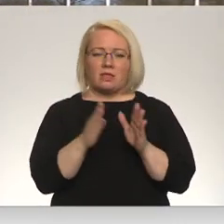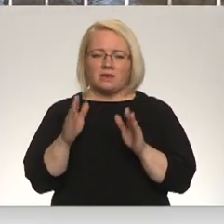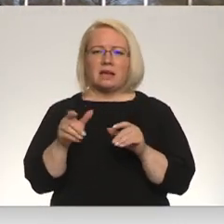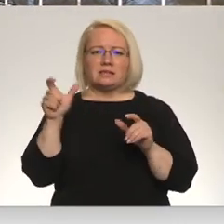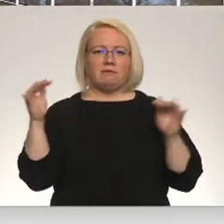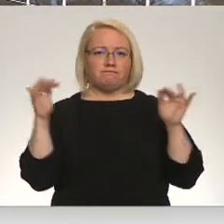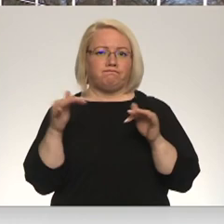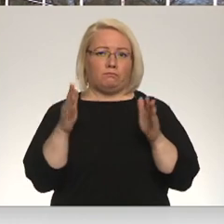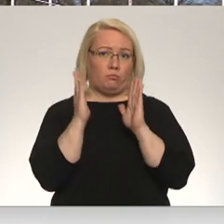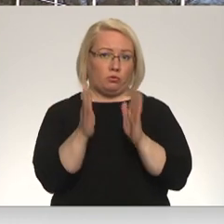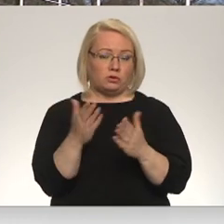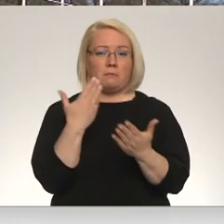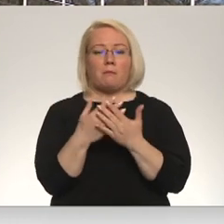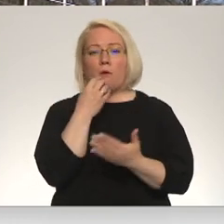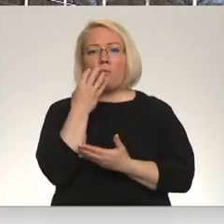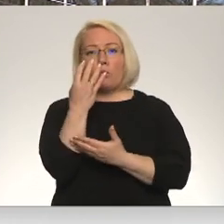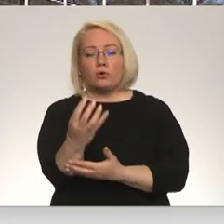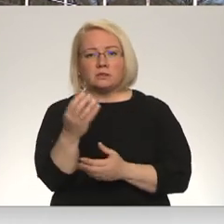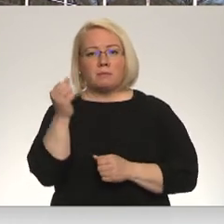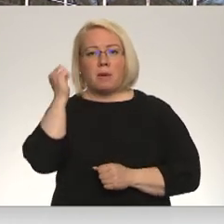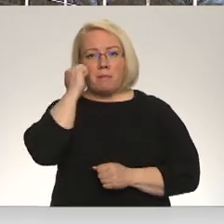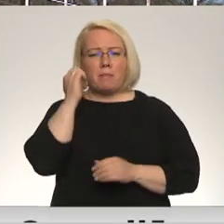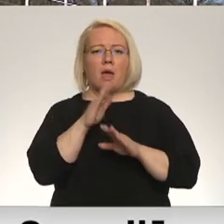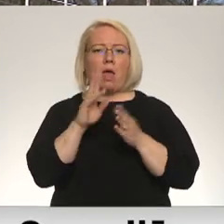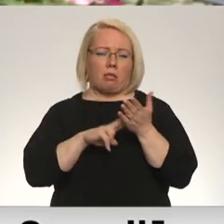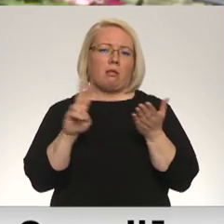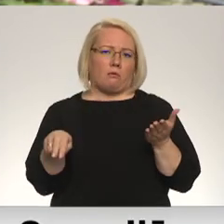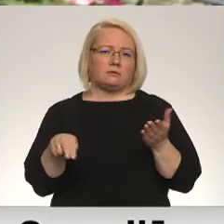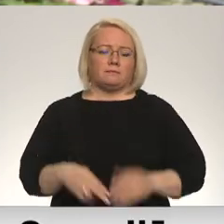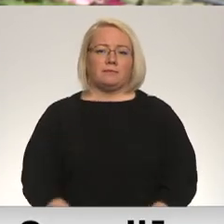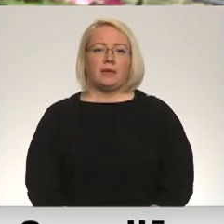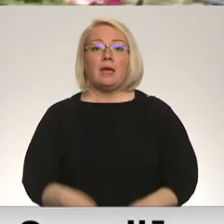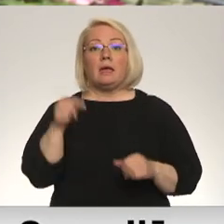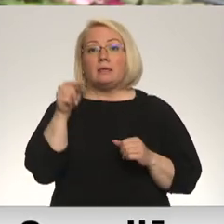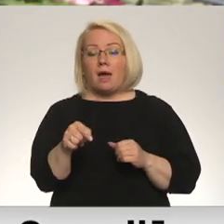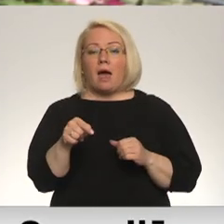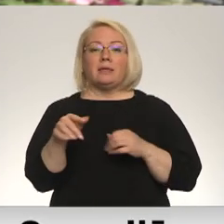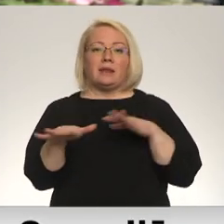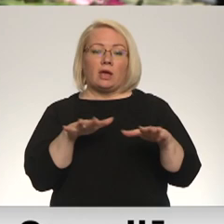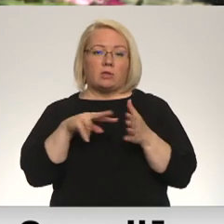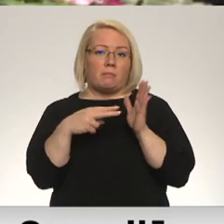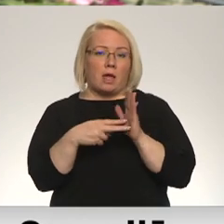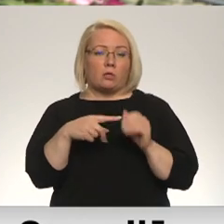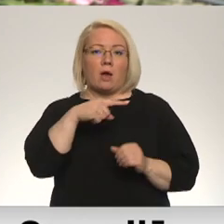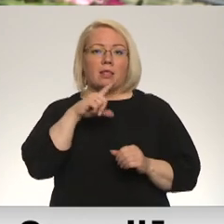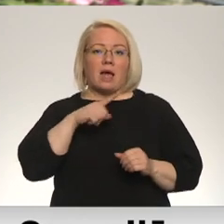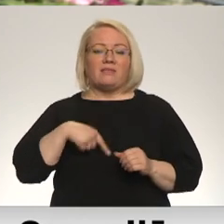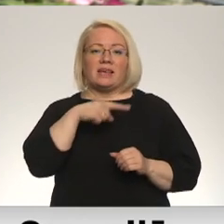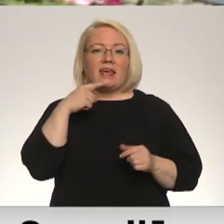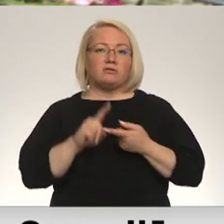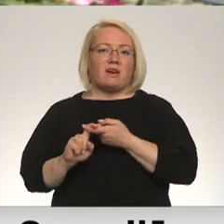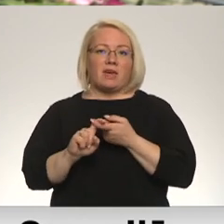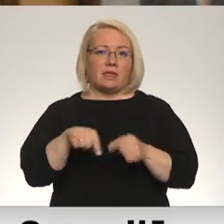būs liela. Piemēram, nolikt ziedus pie piemnekļa nebūs aizliegts. Šādi rīkoties plāno Latvijas Krievu Savienības